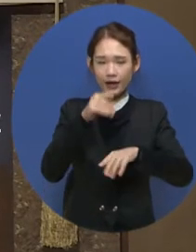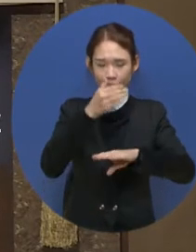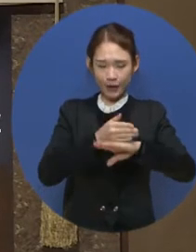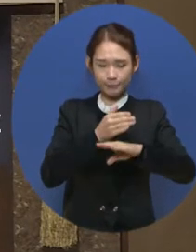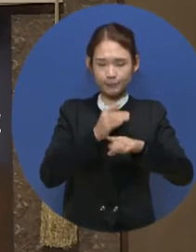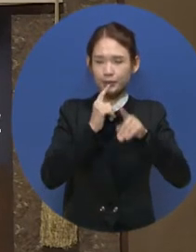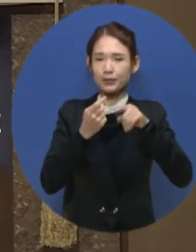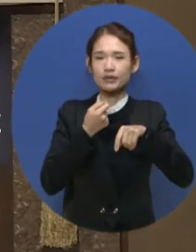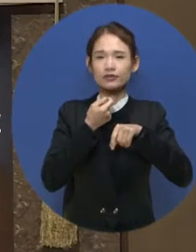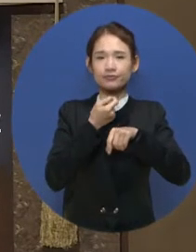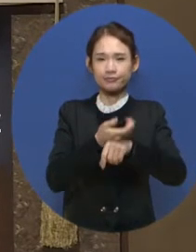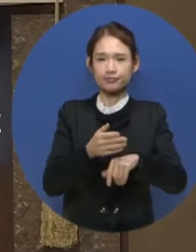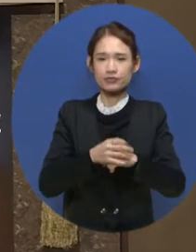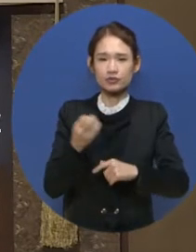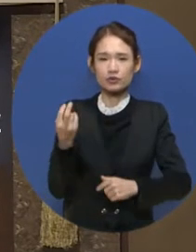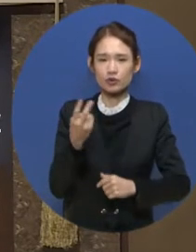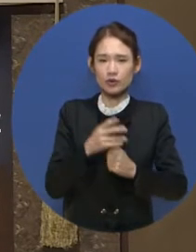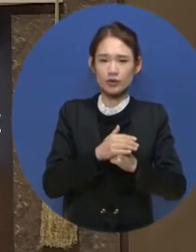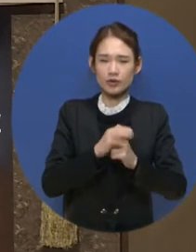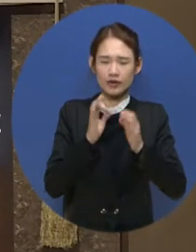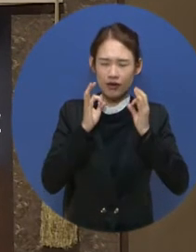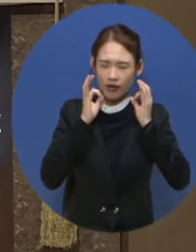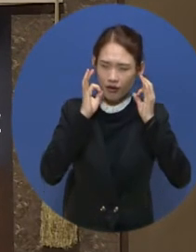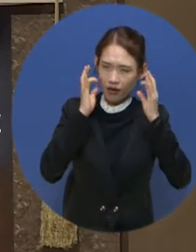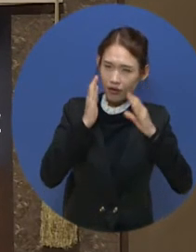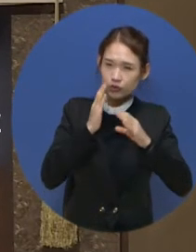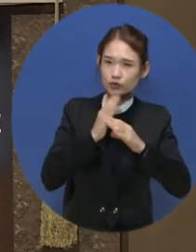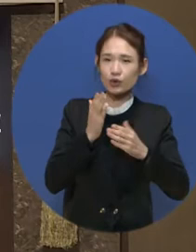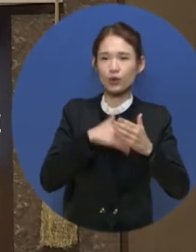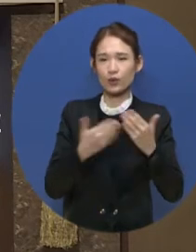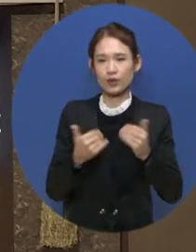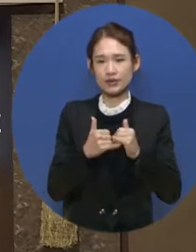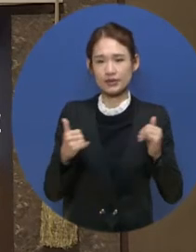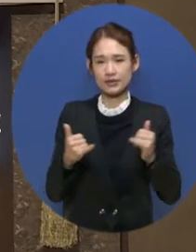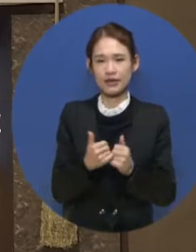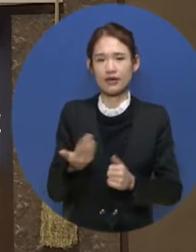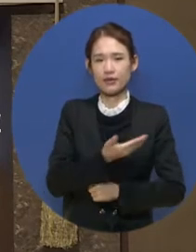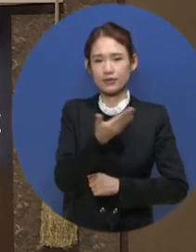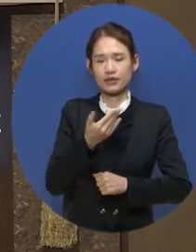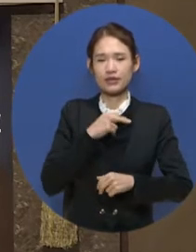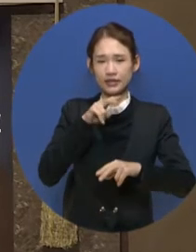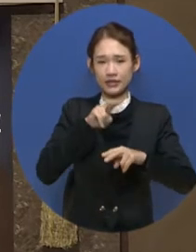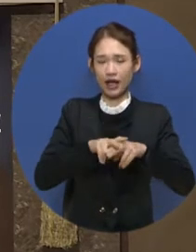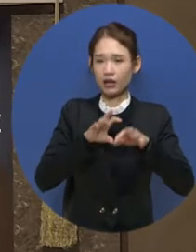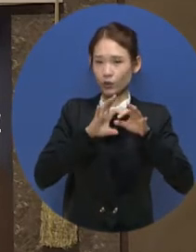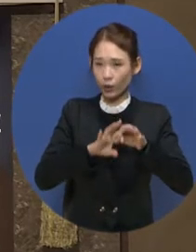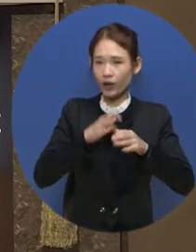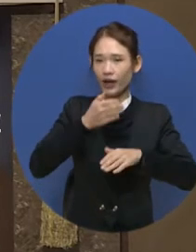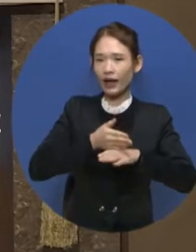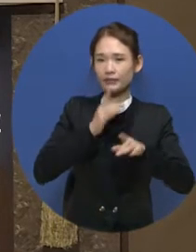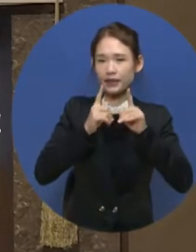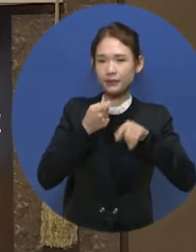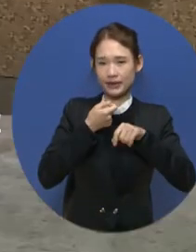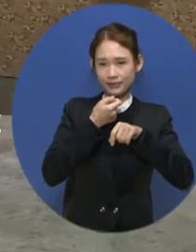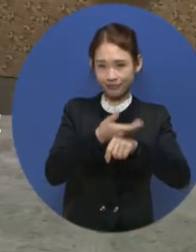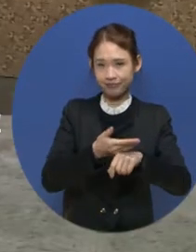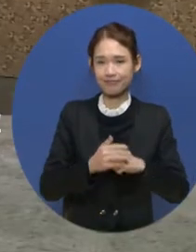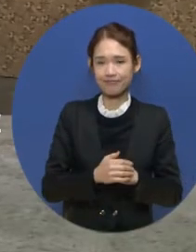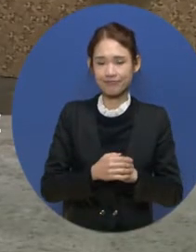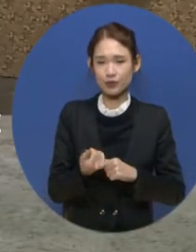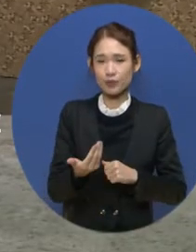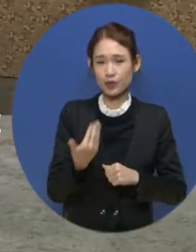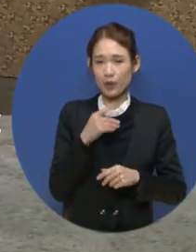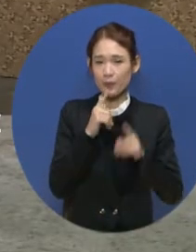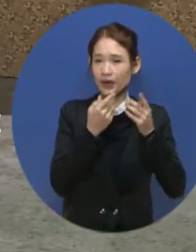말씀 드리고 또 무진 애를 쓰고 있는 공직자 여러분께도 이 자리를 빌어서 감사 말씀을 드립니다 방금